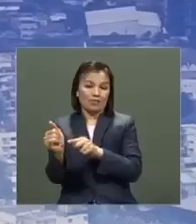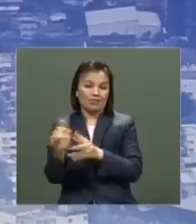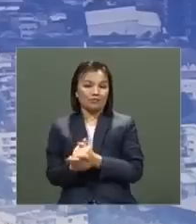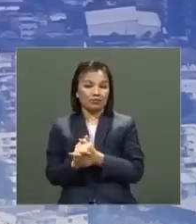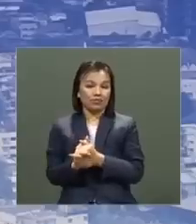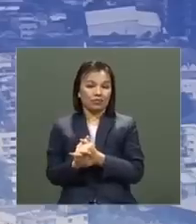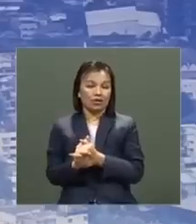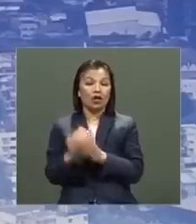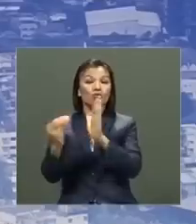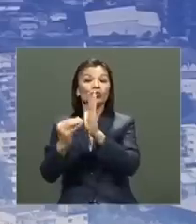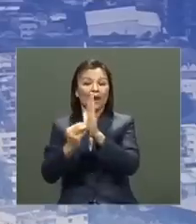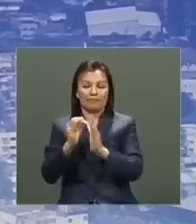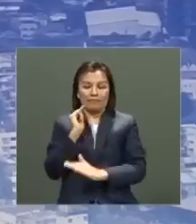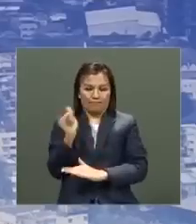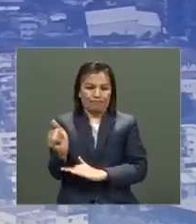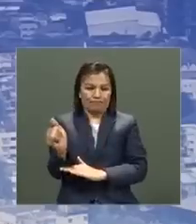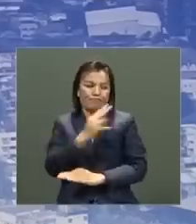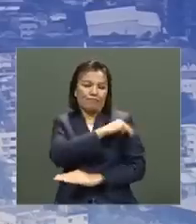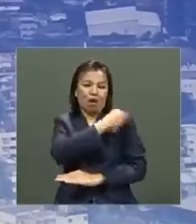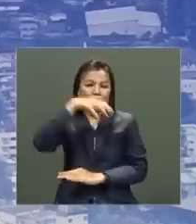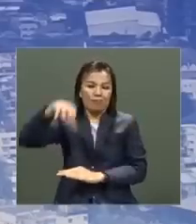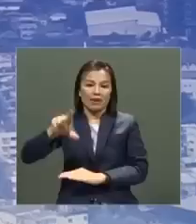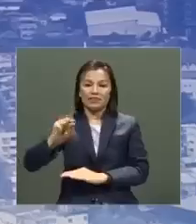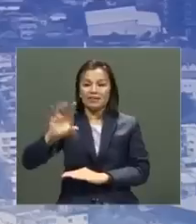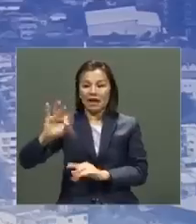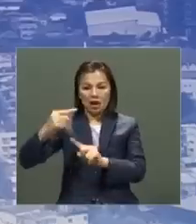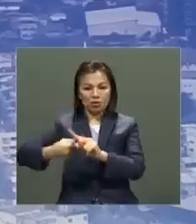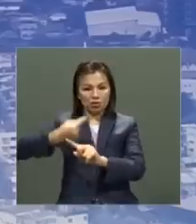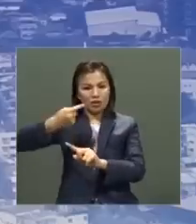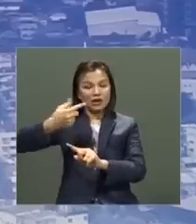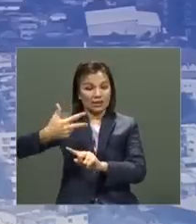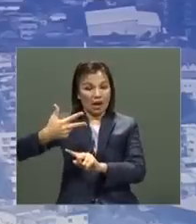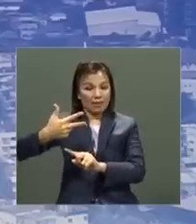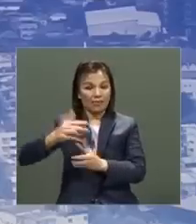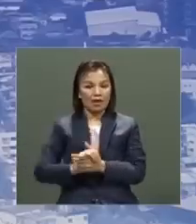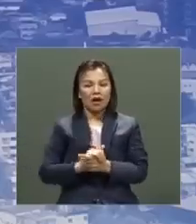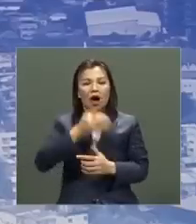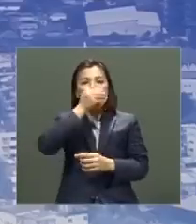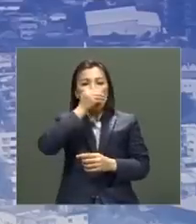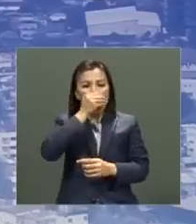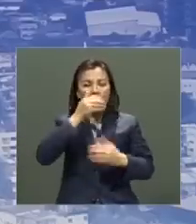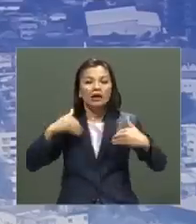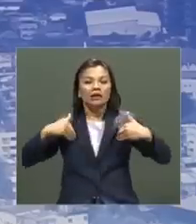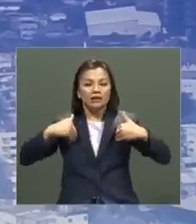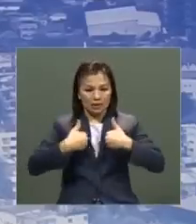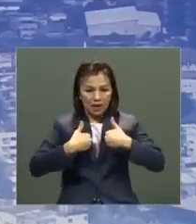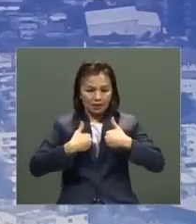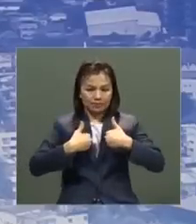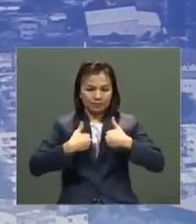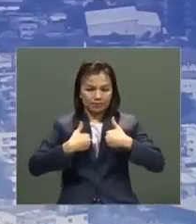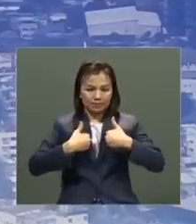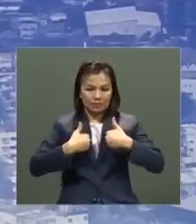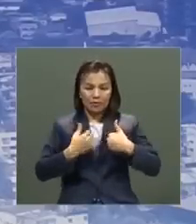แห่งหนึ่งในกรุงเทพฯวันที่ 29มีนาคมนะครับก็คือมีอาการไอเหนื่อยแล้วก็